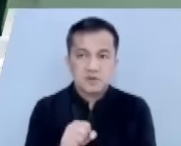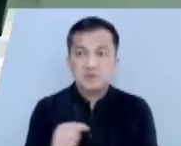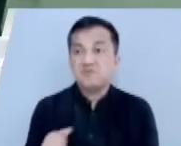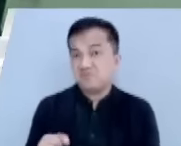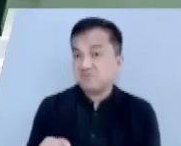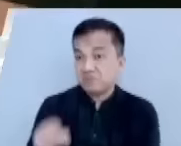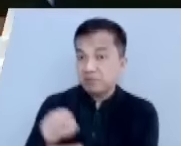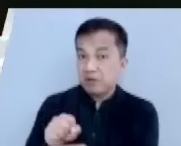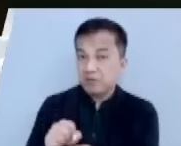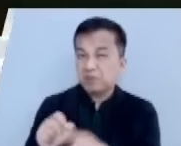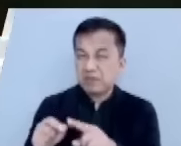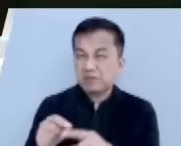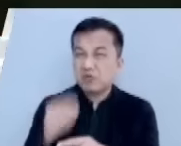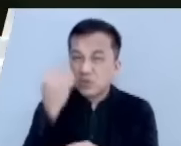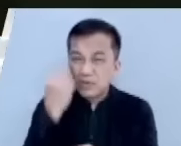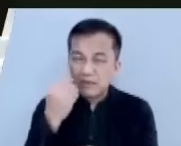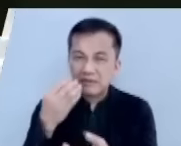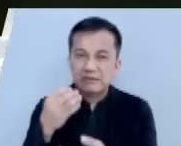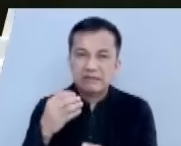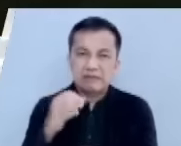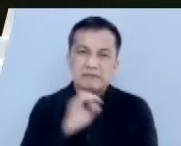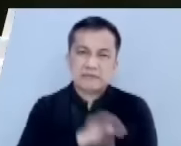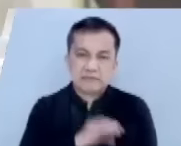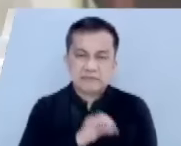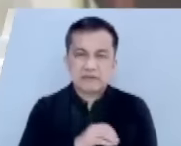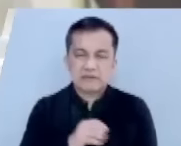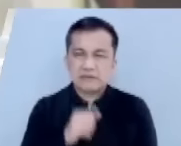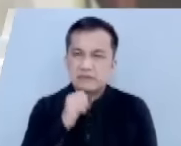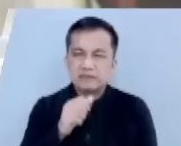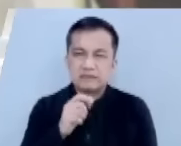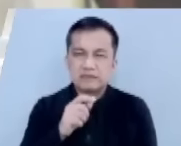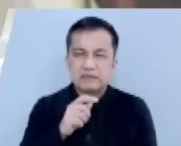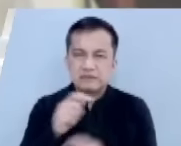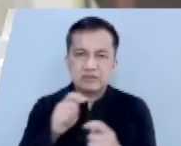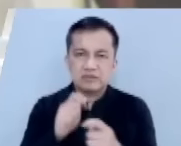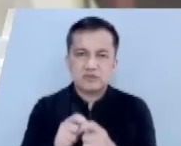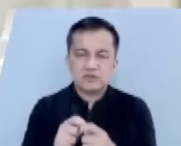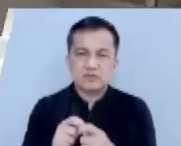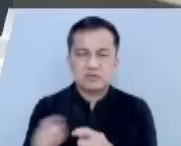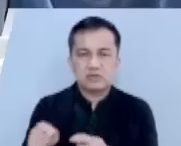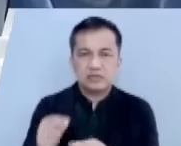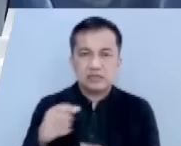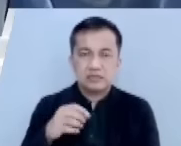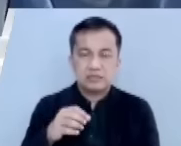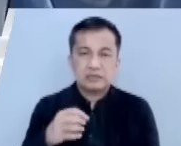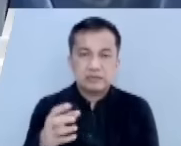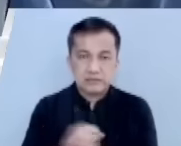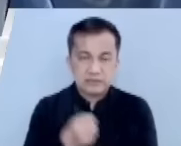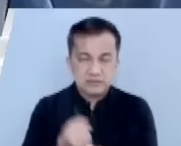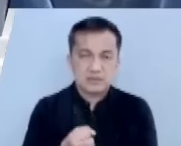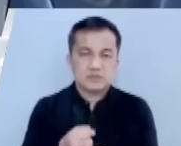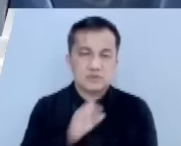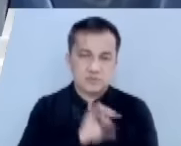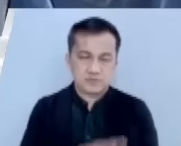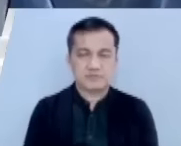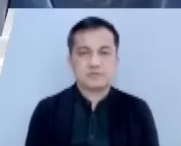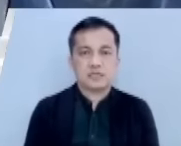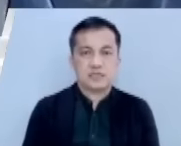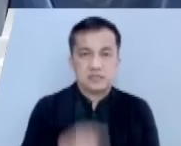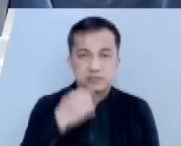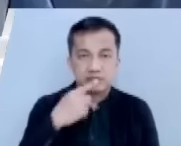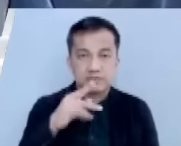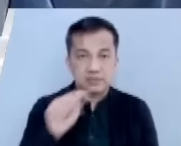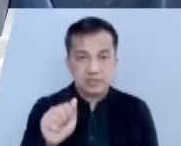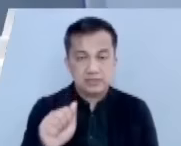sapat ang kita o hindi sakto ang bigat ng trabaho sa kinikita at benepisyo. Ayon sa PSA, isa sa